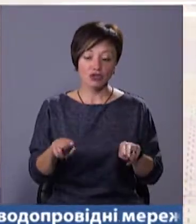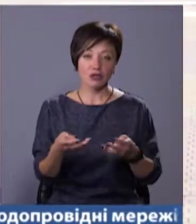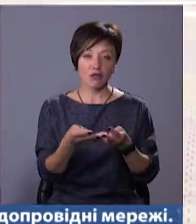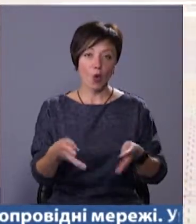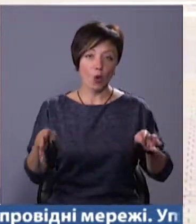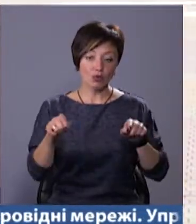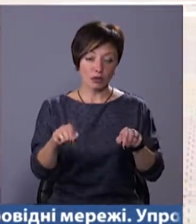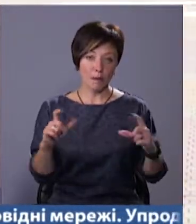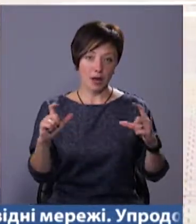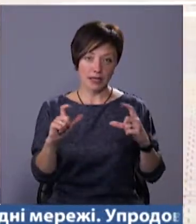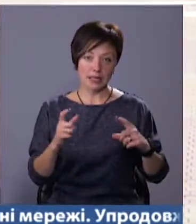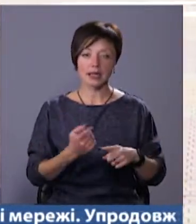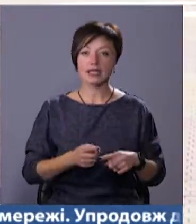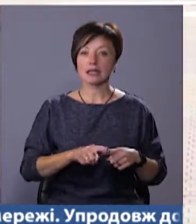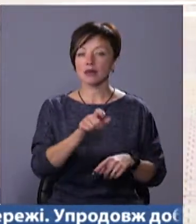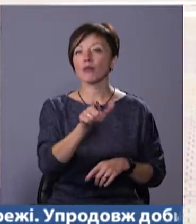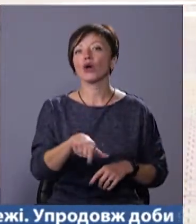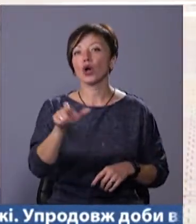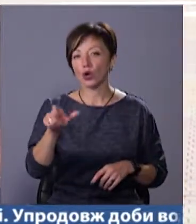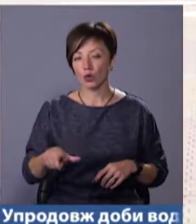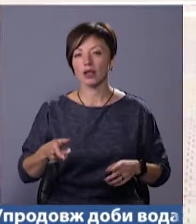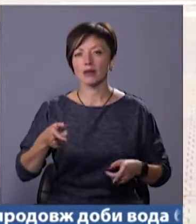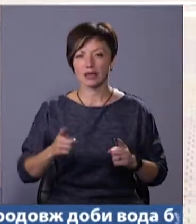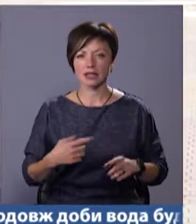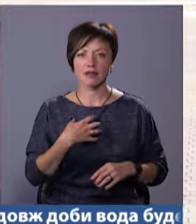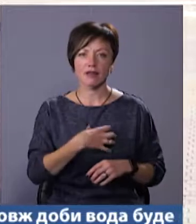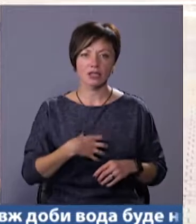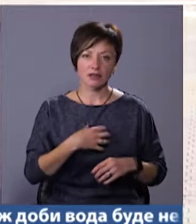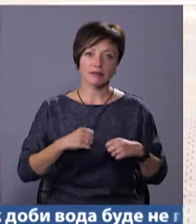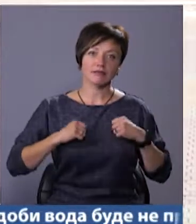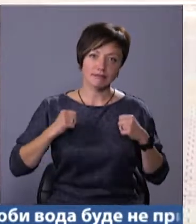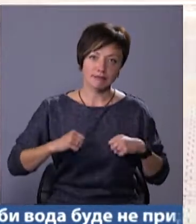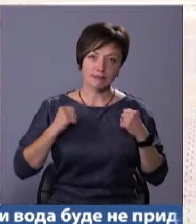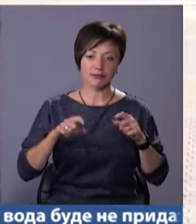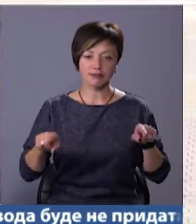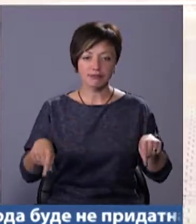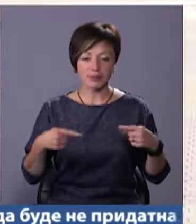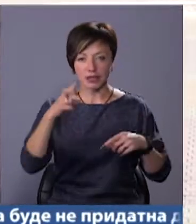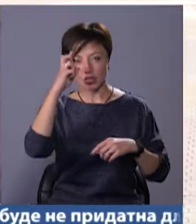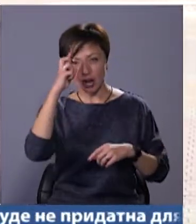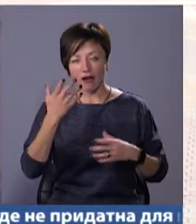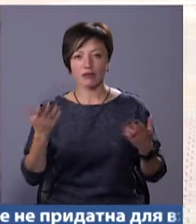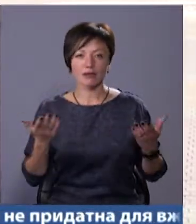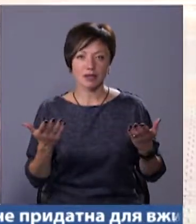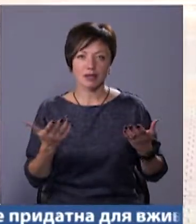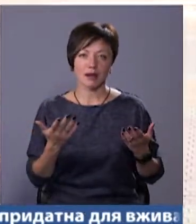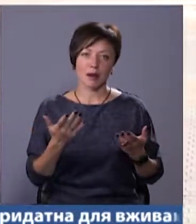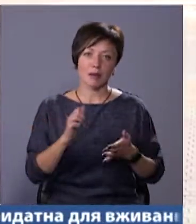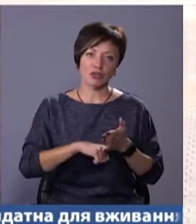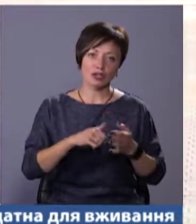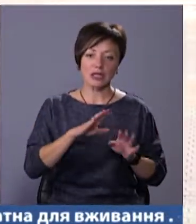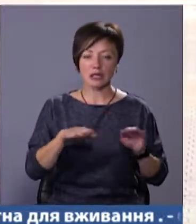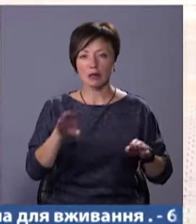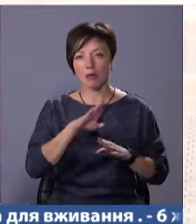магазині. Цим людям дійсно важливо, бо вони якби нам старалися, будували нашу державу, і там в силу якихось причин певних діти померли